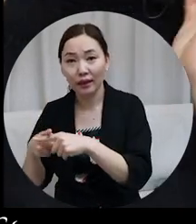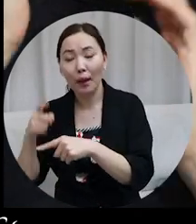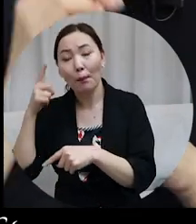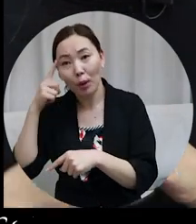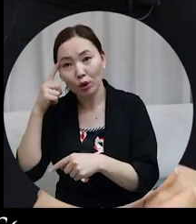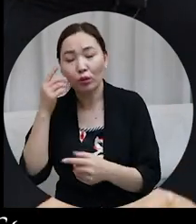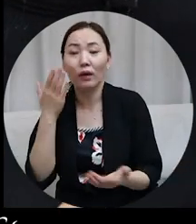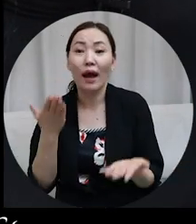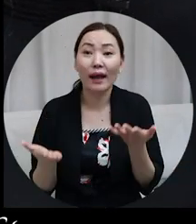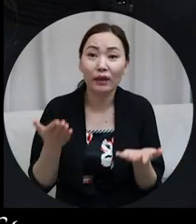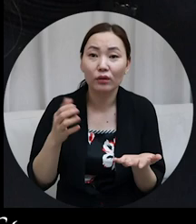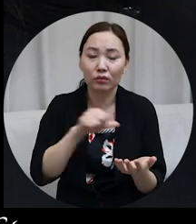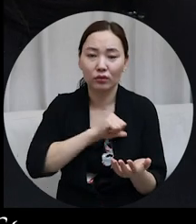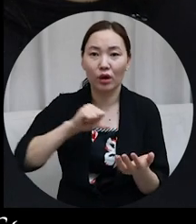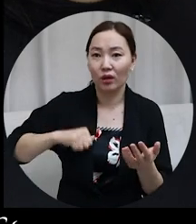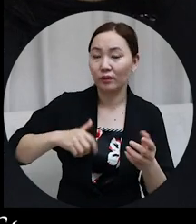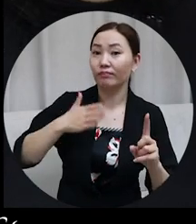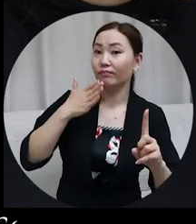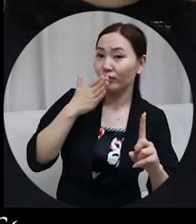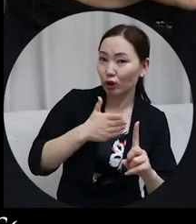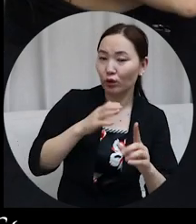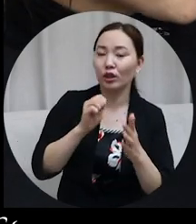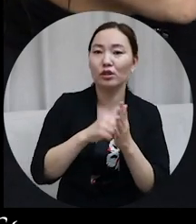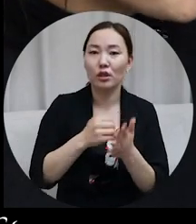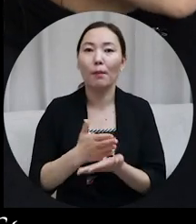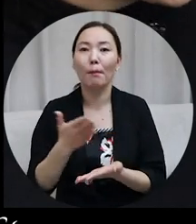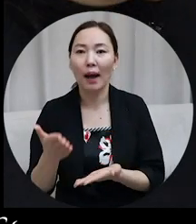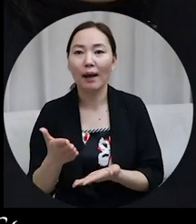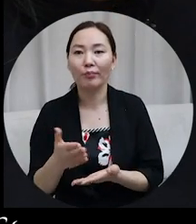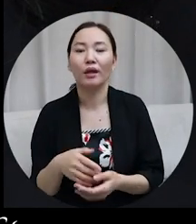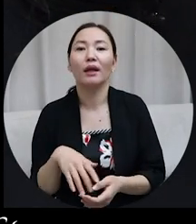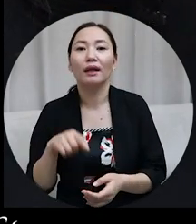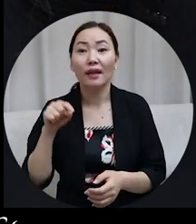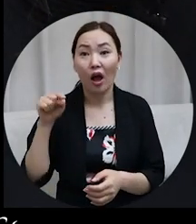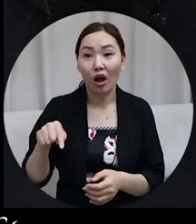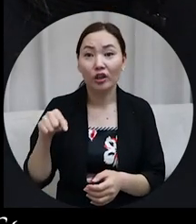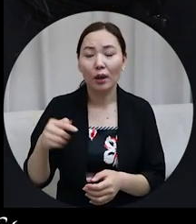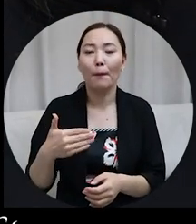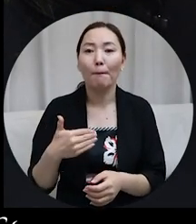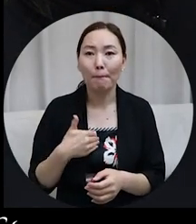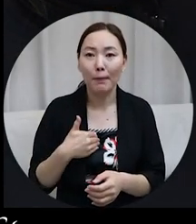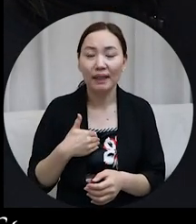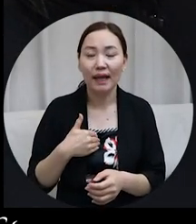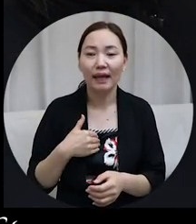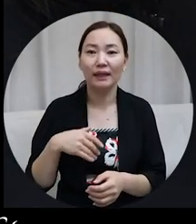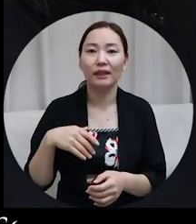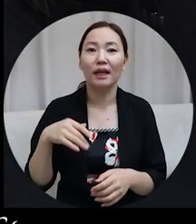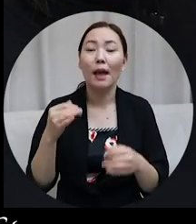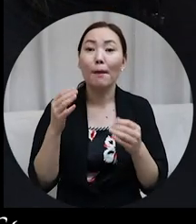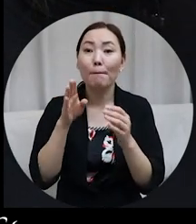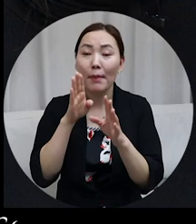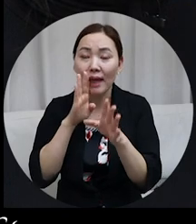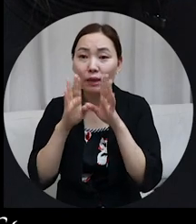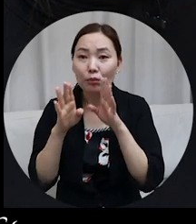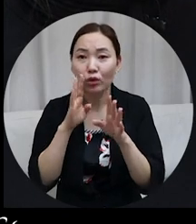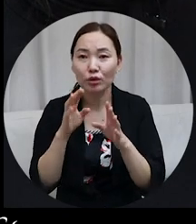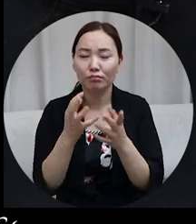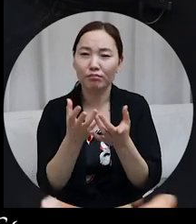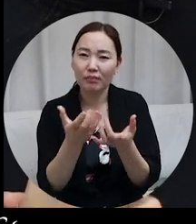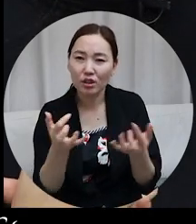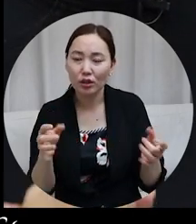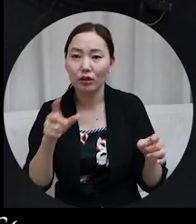та. Одоо ингээл нэг манай позитив мөгөлөөс тэр мессеж ирдэг байхгүй. Ингээл хүмүүс ян зинзэ ингээл асуудлаа бичин. Тэгэл тэрэн дээрээс уншиж хагаад